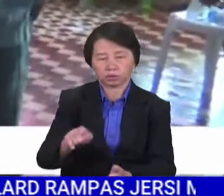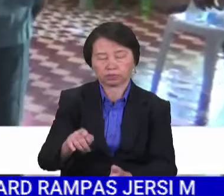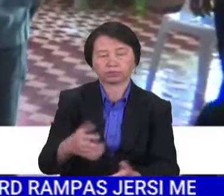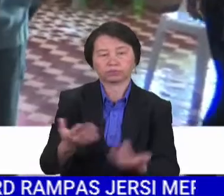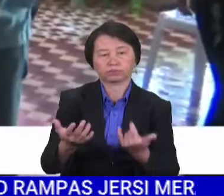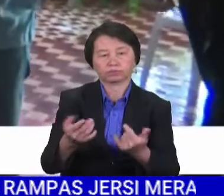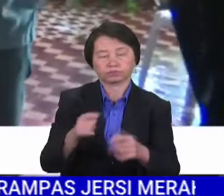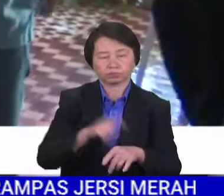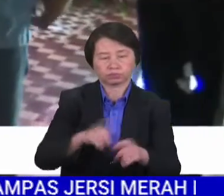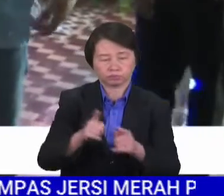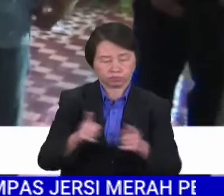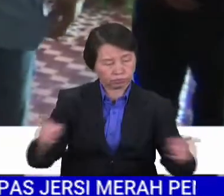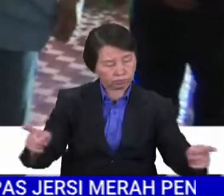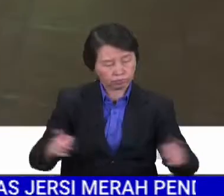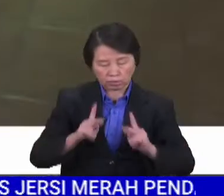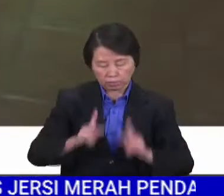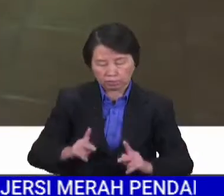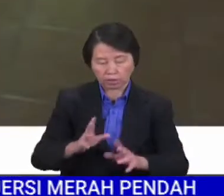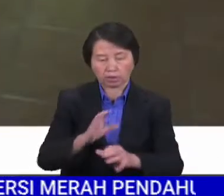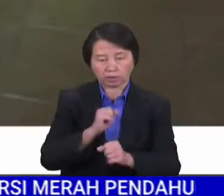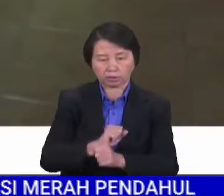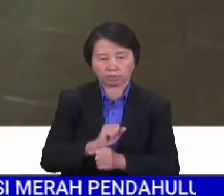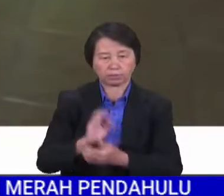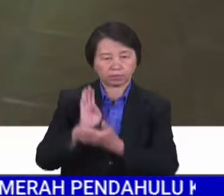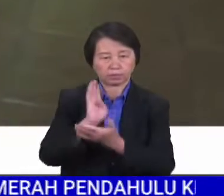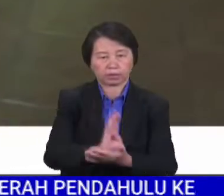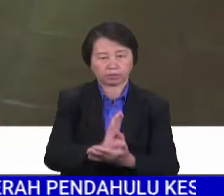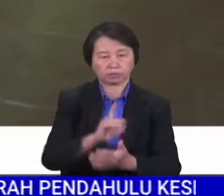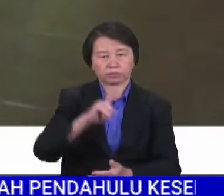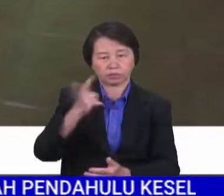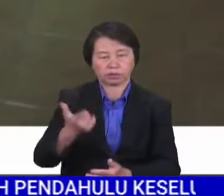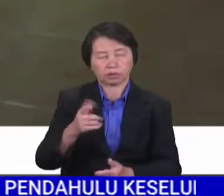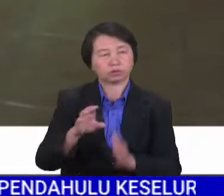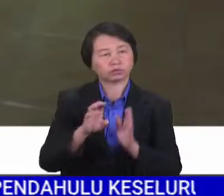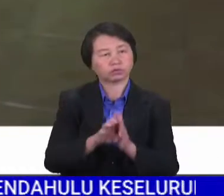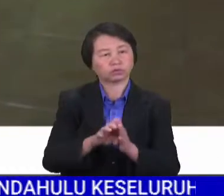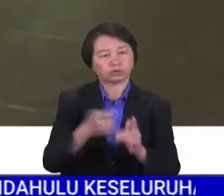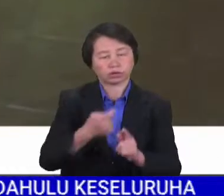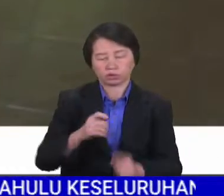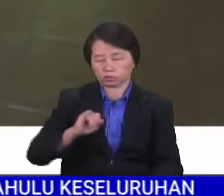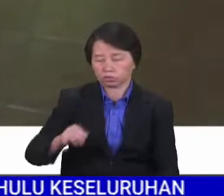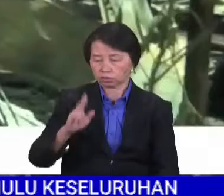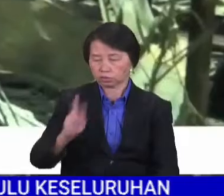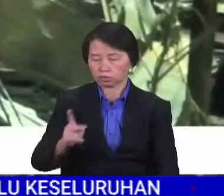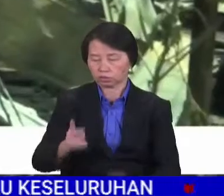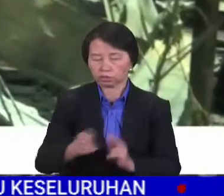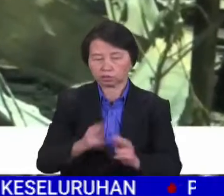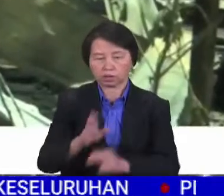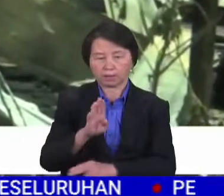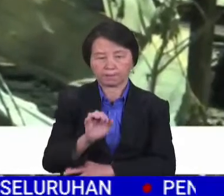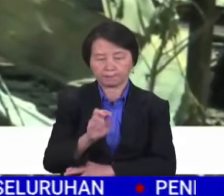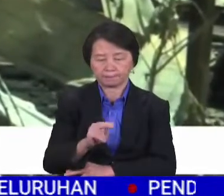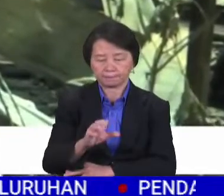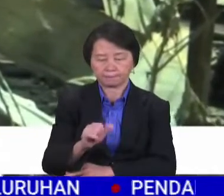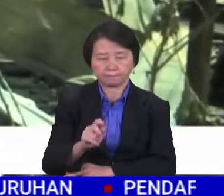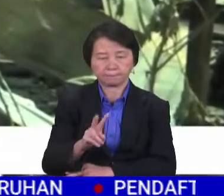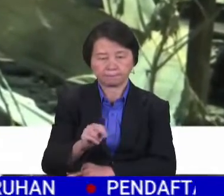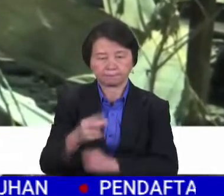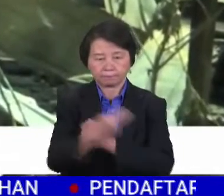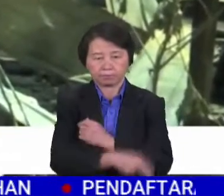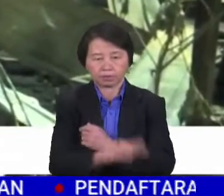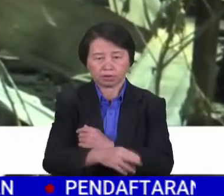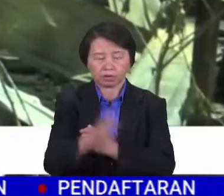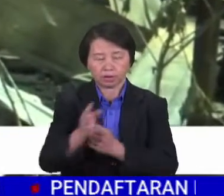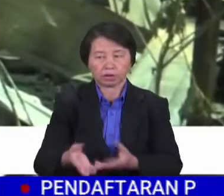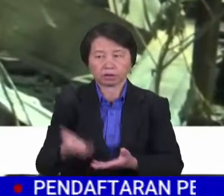lagi perancangan jangka panjang biasanya mendapatkan bantuan yang lain seperti daripada jawatankuasa pusat bencana negeri dan akan